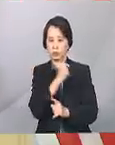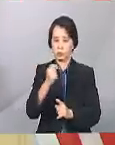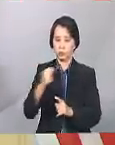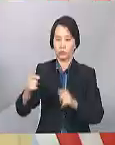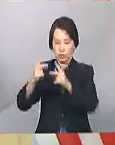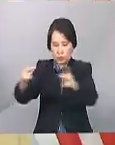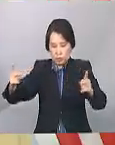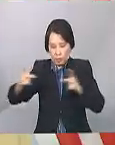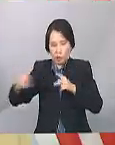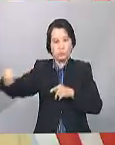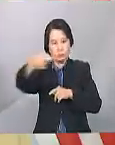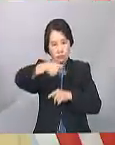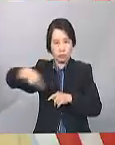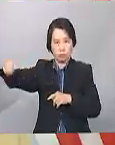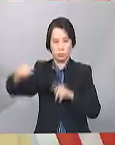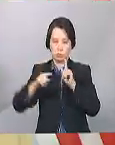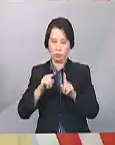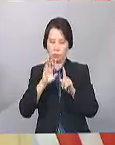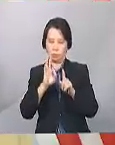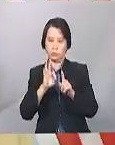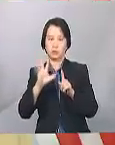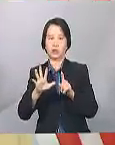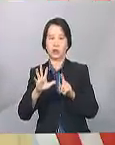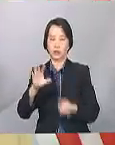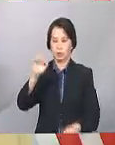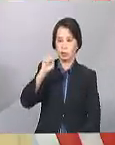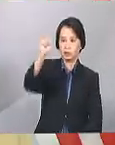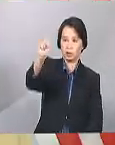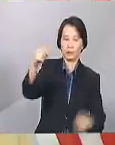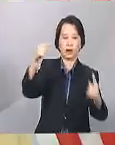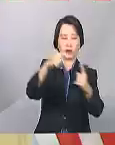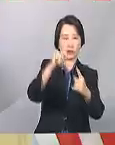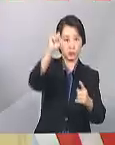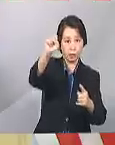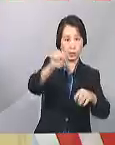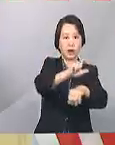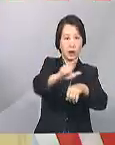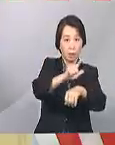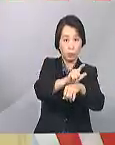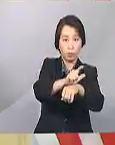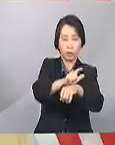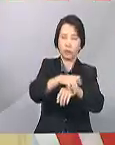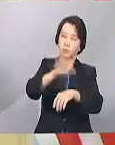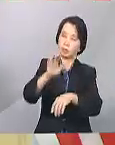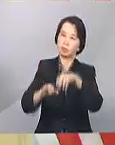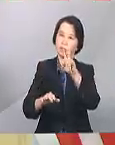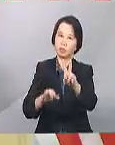timur 1,165, zon Sabah ke Sabah dan Labuan lebih daripada